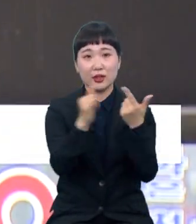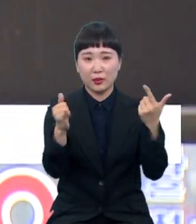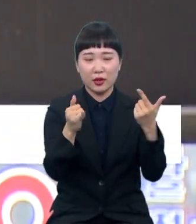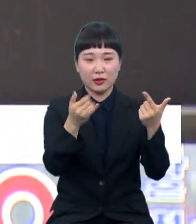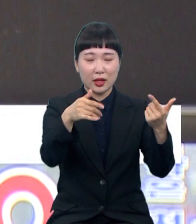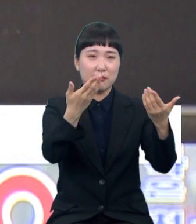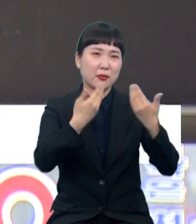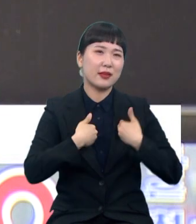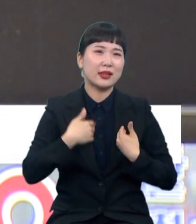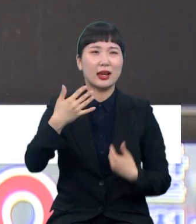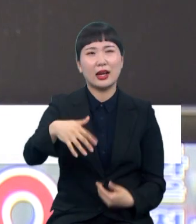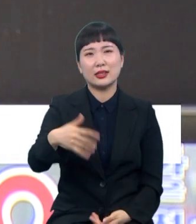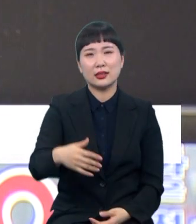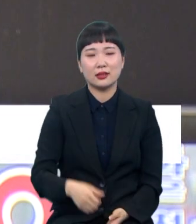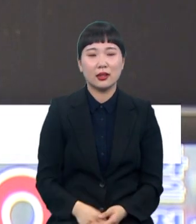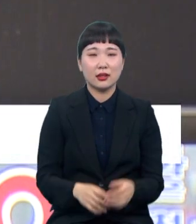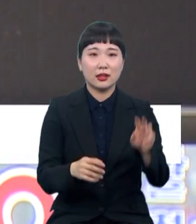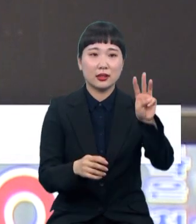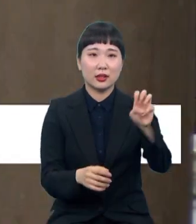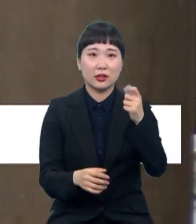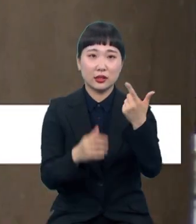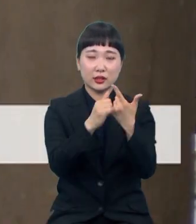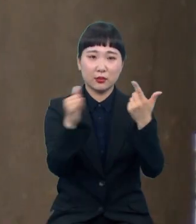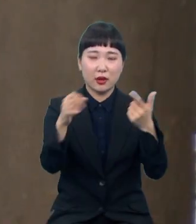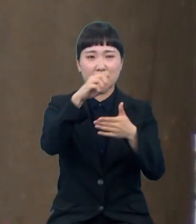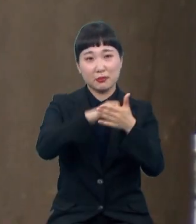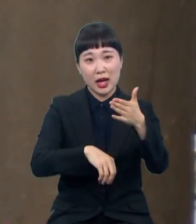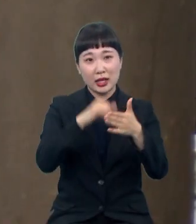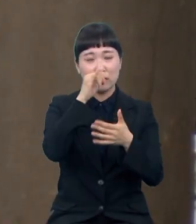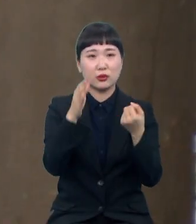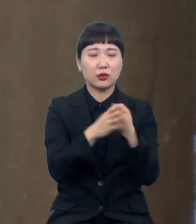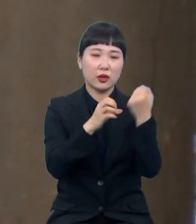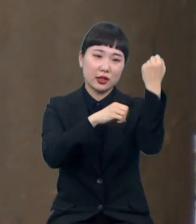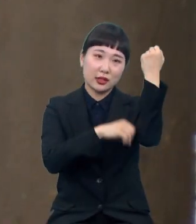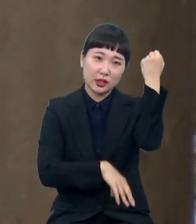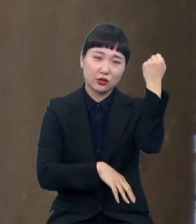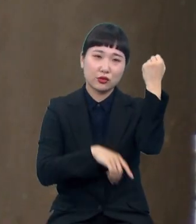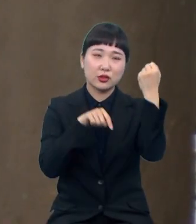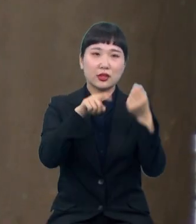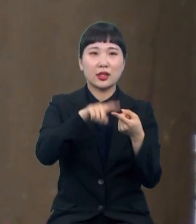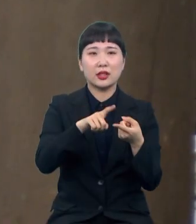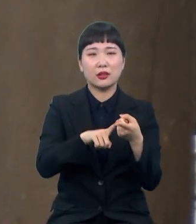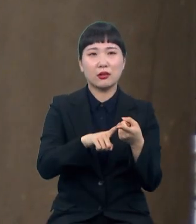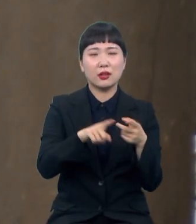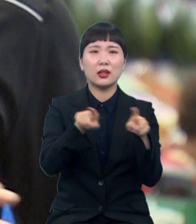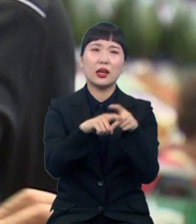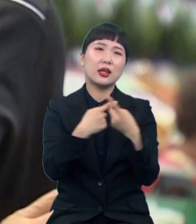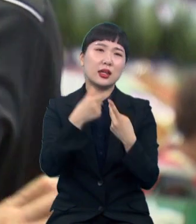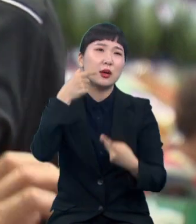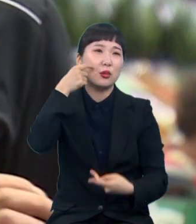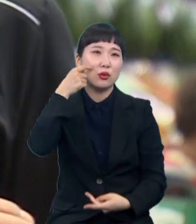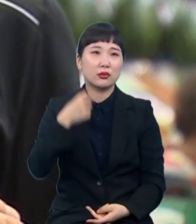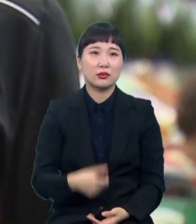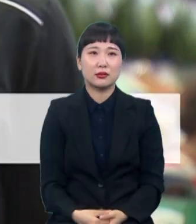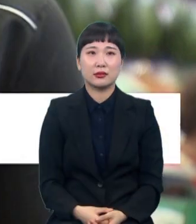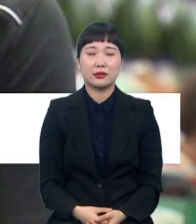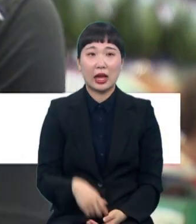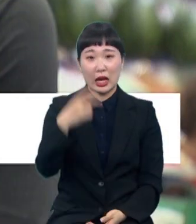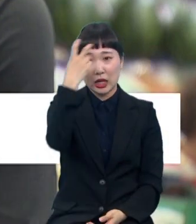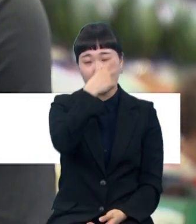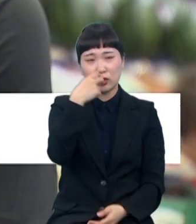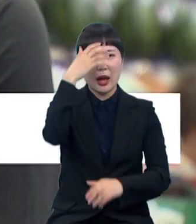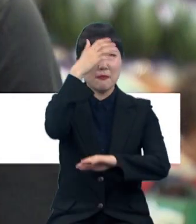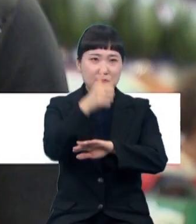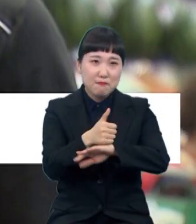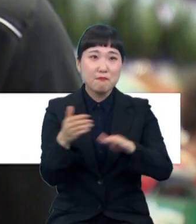함께 동참한 36명이 제외된 데다 기준도 납득하기 어렵다는 판단 때문입니다. 주사를 했으면